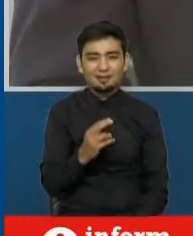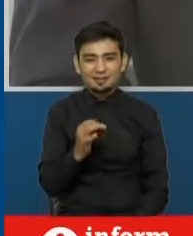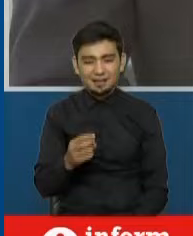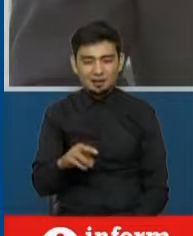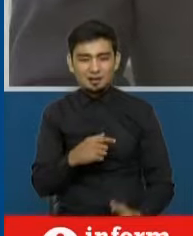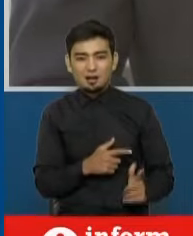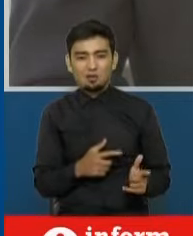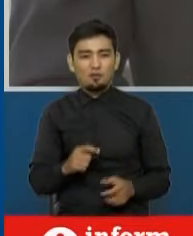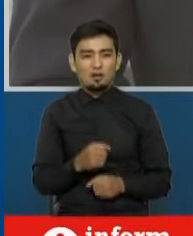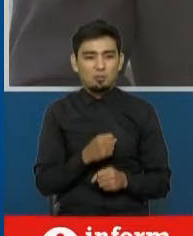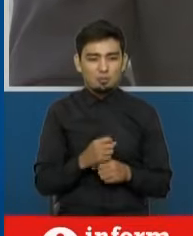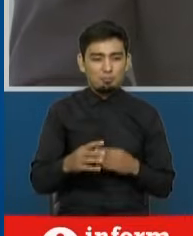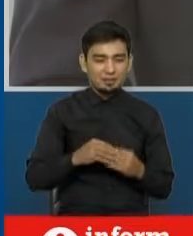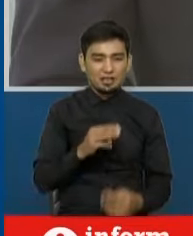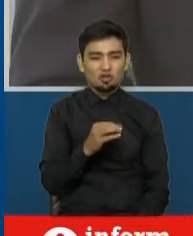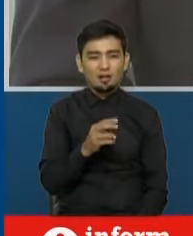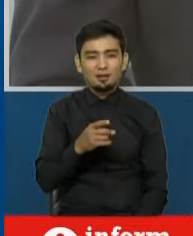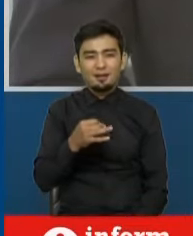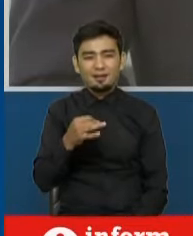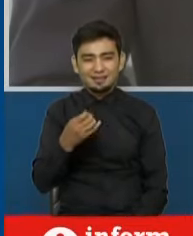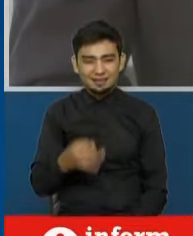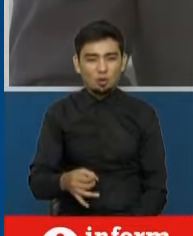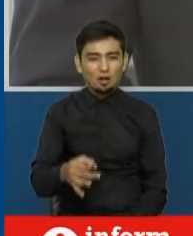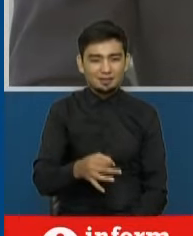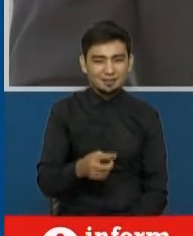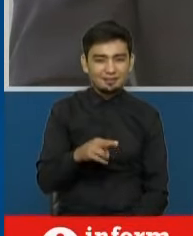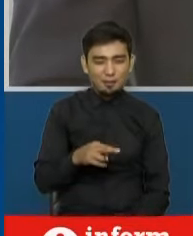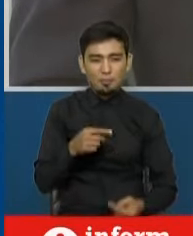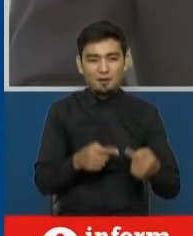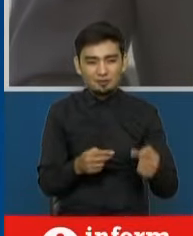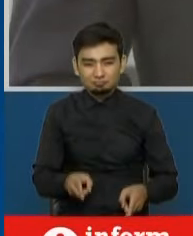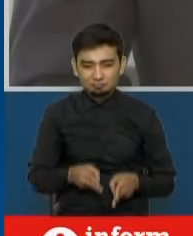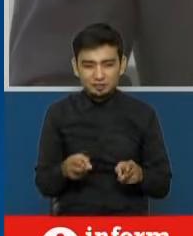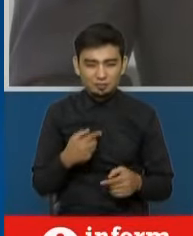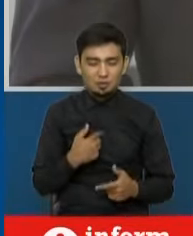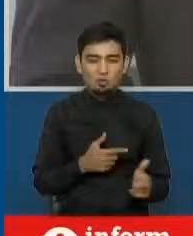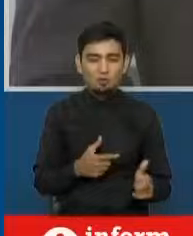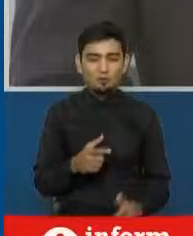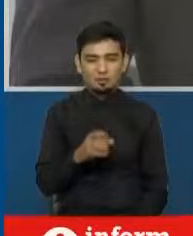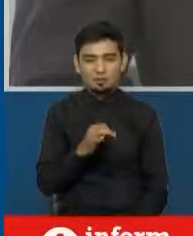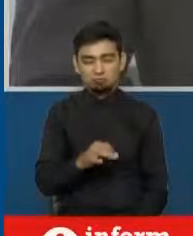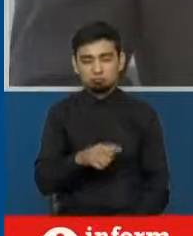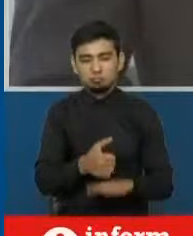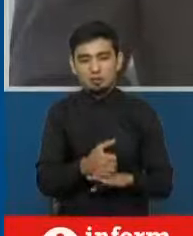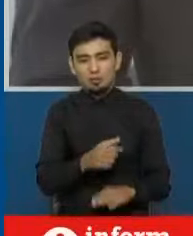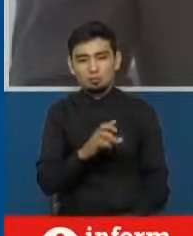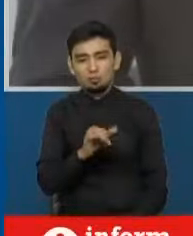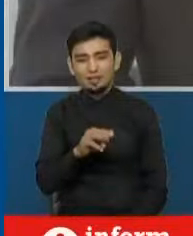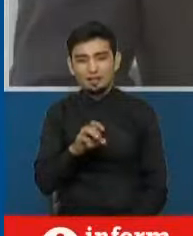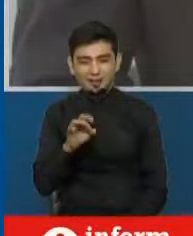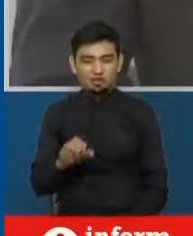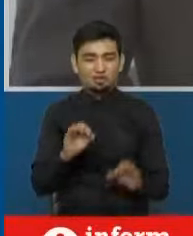готова сотрудничать с Шанхайской организацией сотрудничества для борьбы с терроризмом. Господин Гутерриш призвал все страны